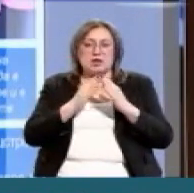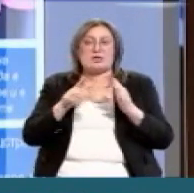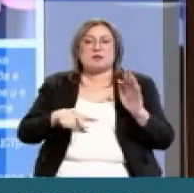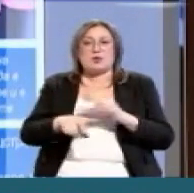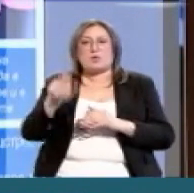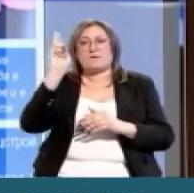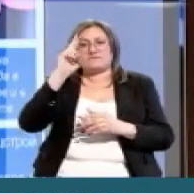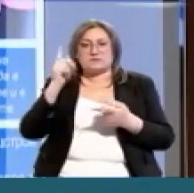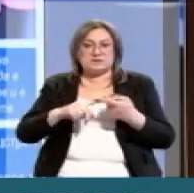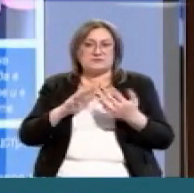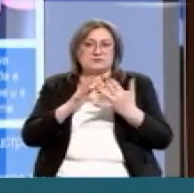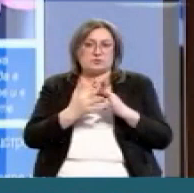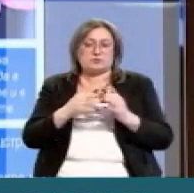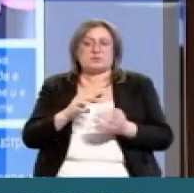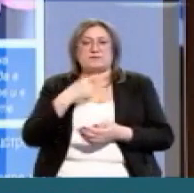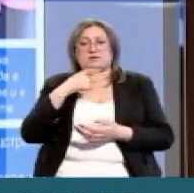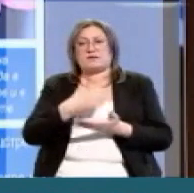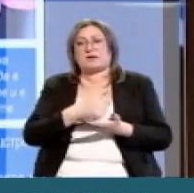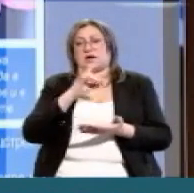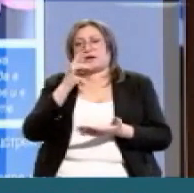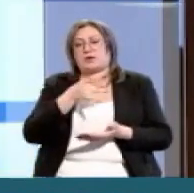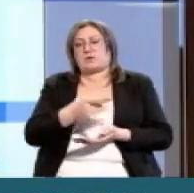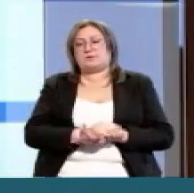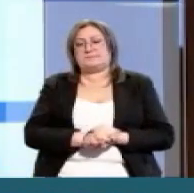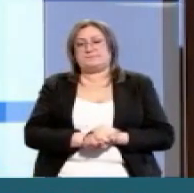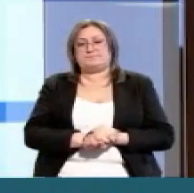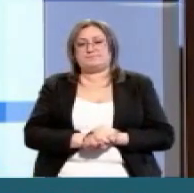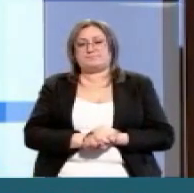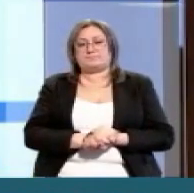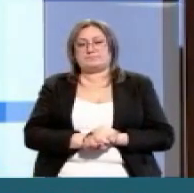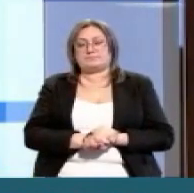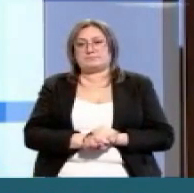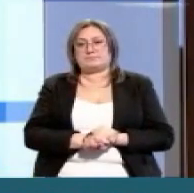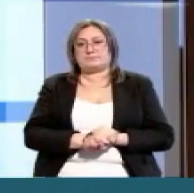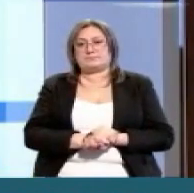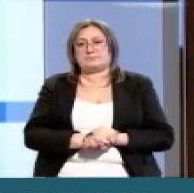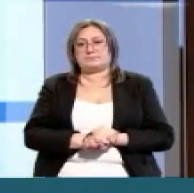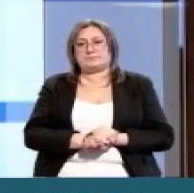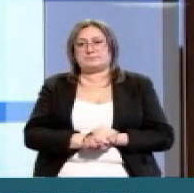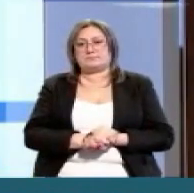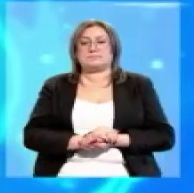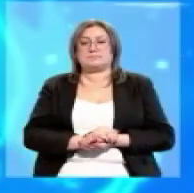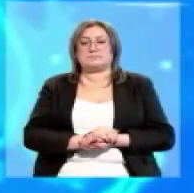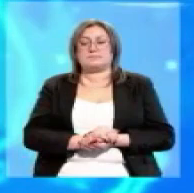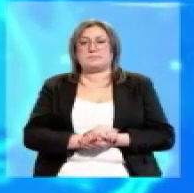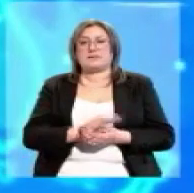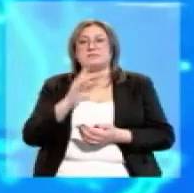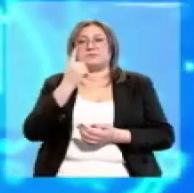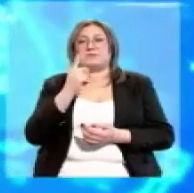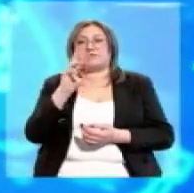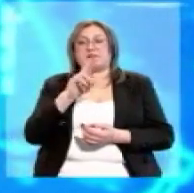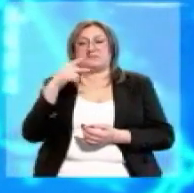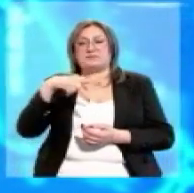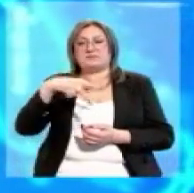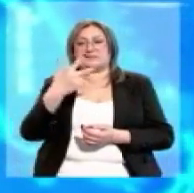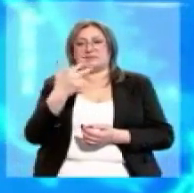и водоснабжения сел, подытожил глава региона. Диасна Спаев, Руслан Джабаев, телеканал Костанай. С 1